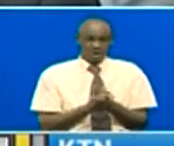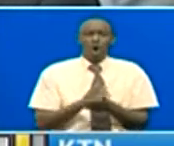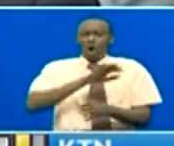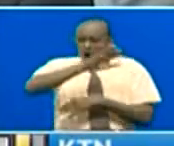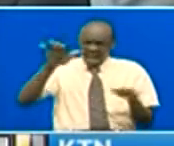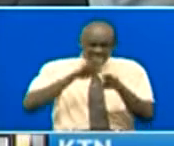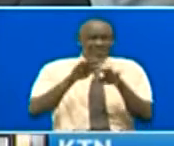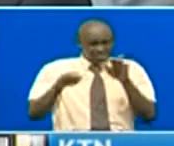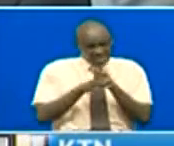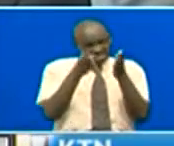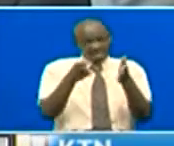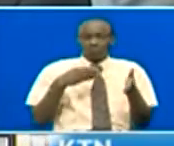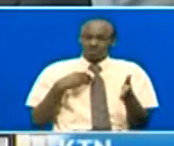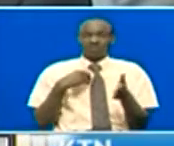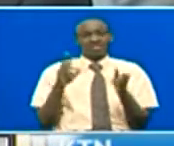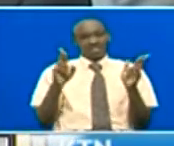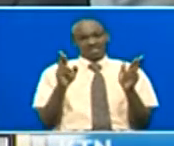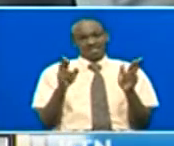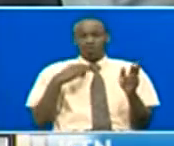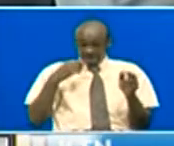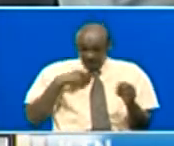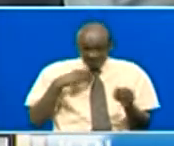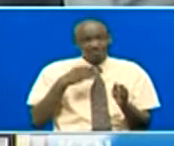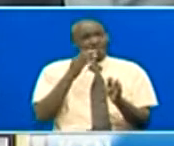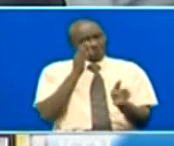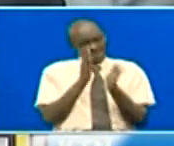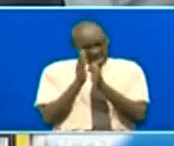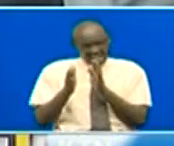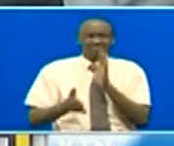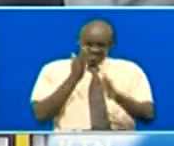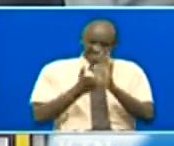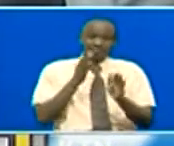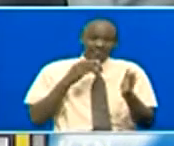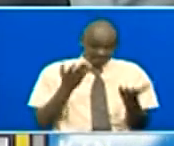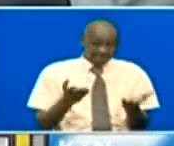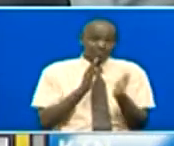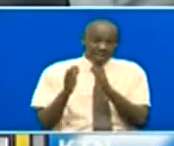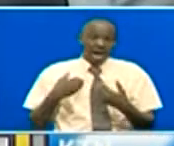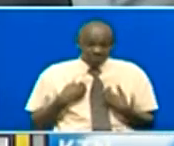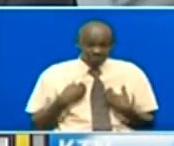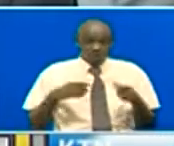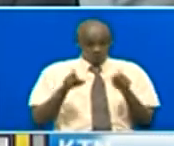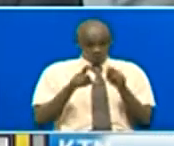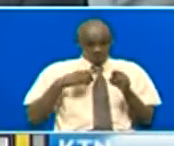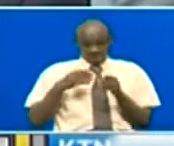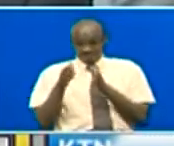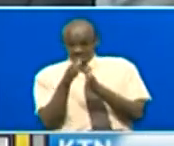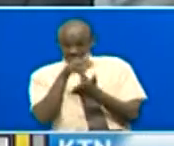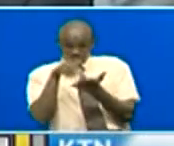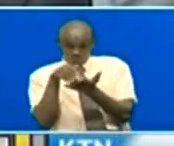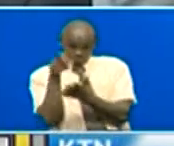tumeweka namna tatu. Kuna hatua za dharura kama hivi sasa. Kuna hatua za katikati